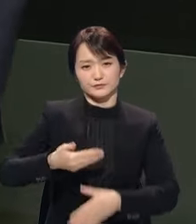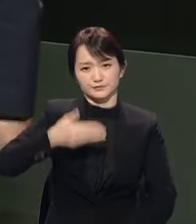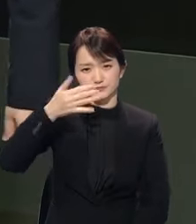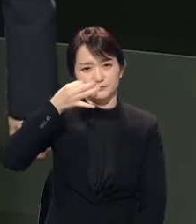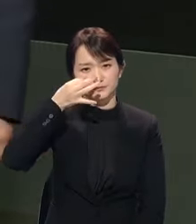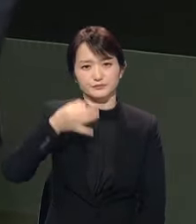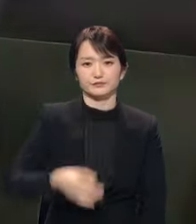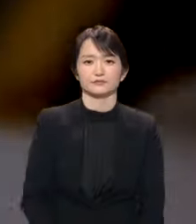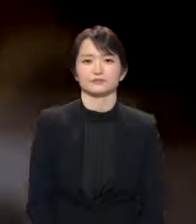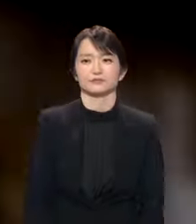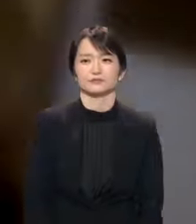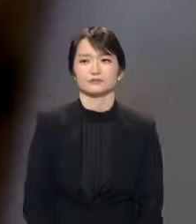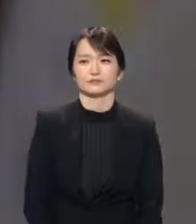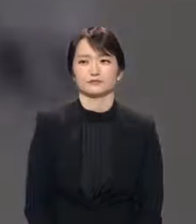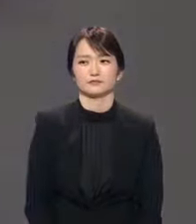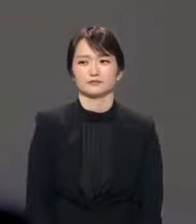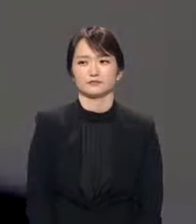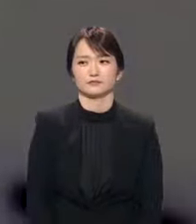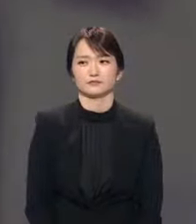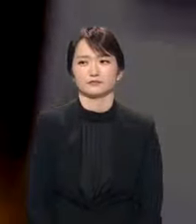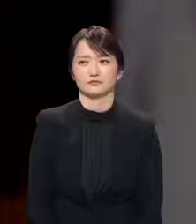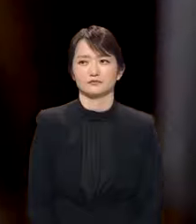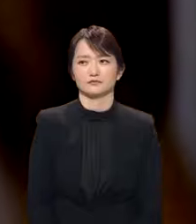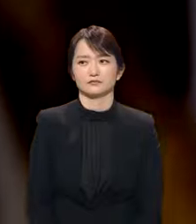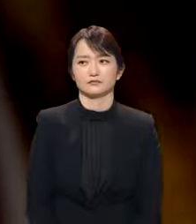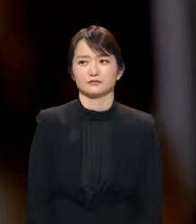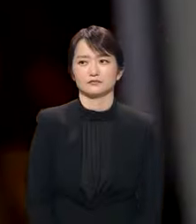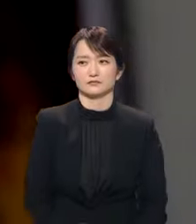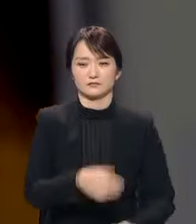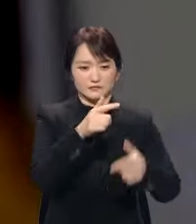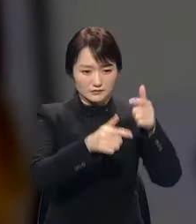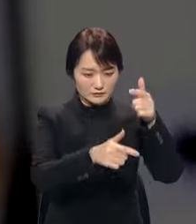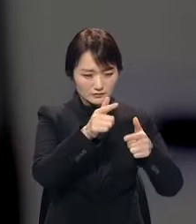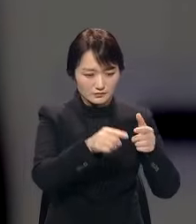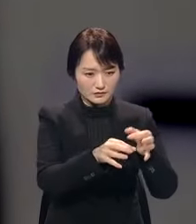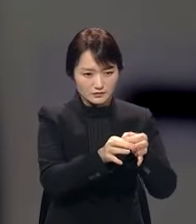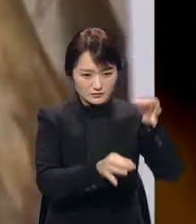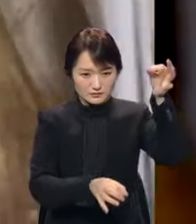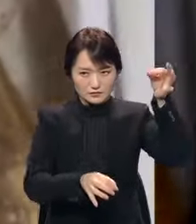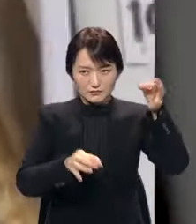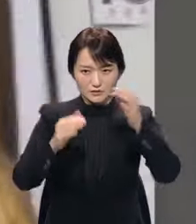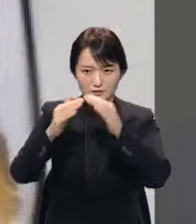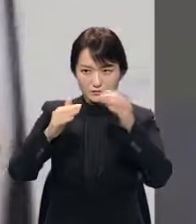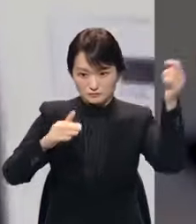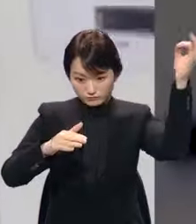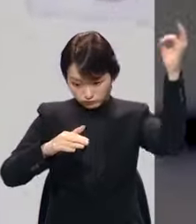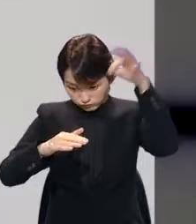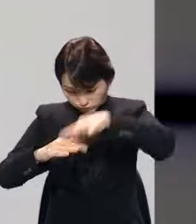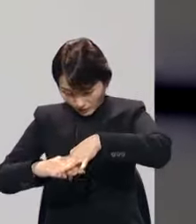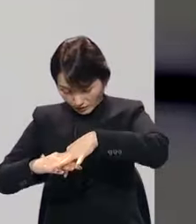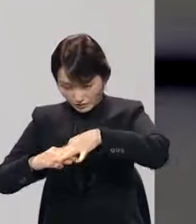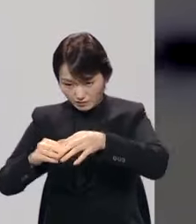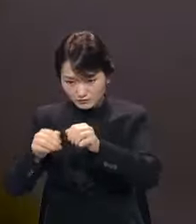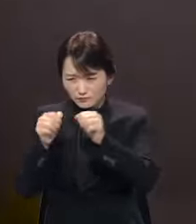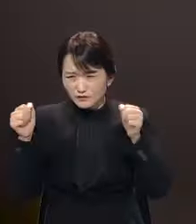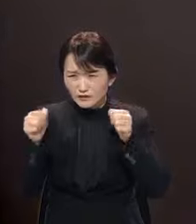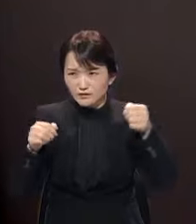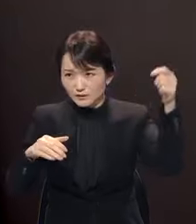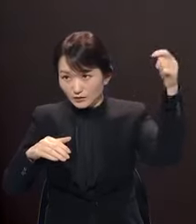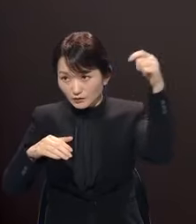만나보시죠. 자, 웬 나무가 지붕과 냉장고를 뚫고 내려와 있습니다. 세상에, 냉장고는 저 보시죠. 엉망진창이